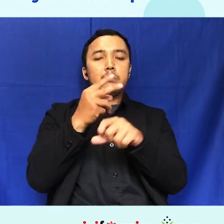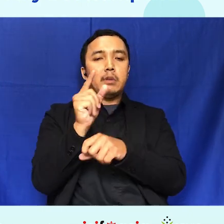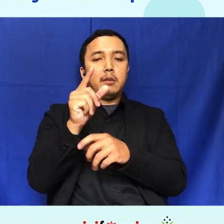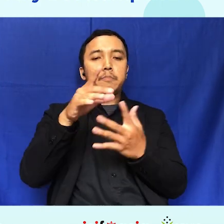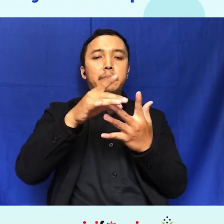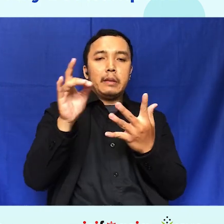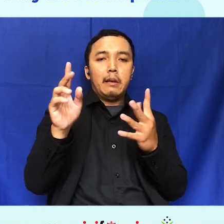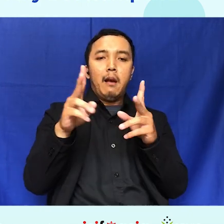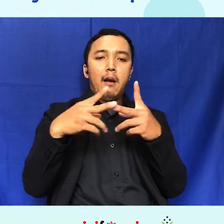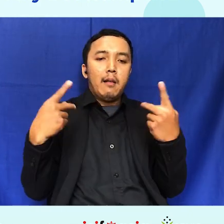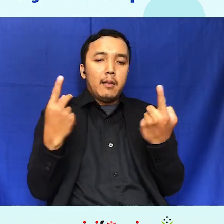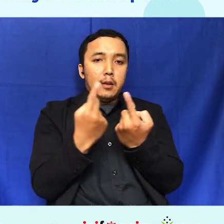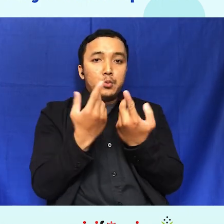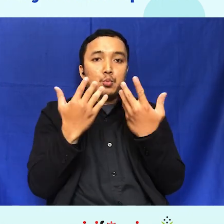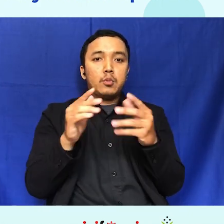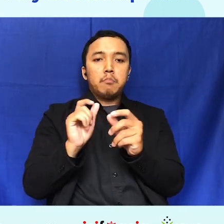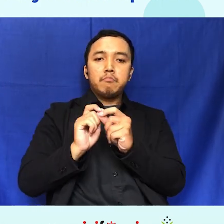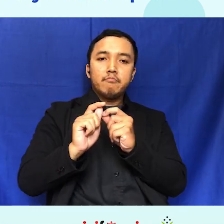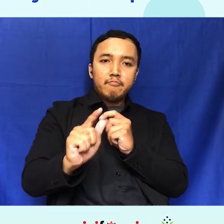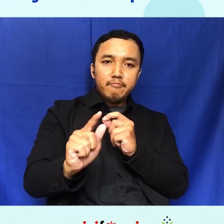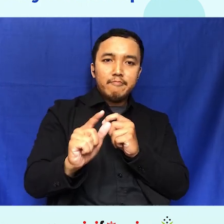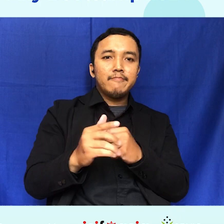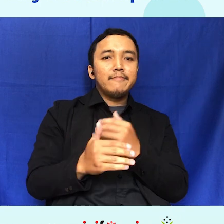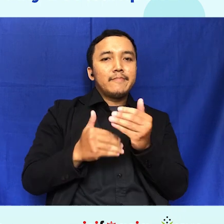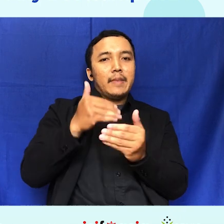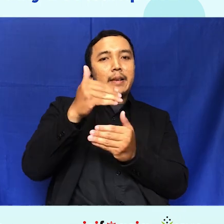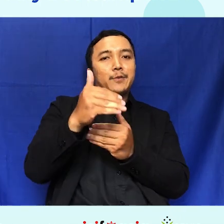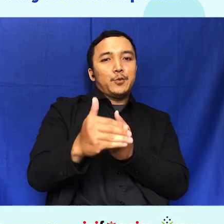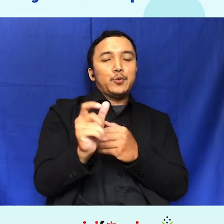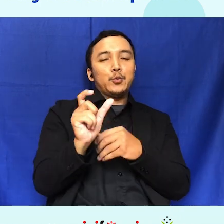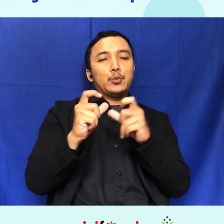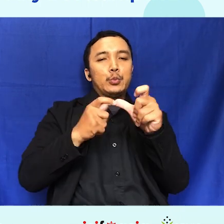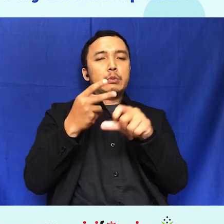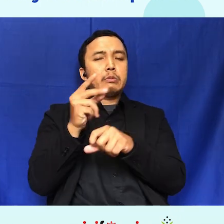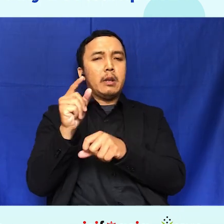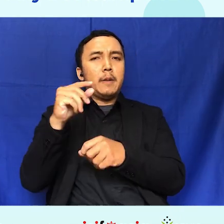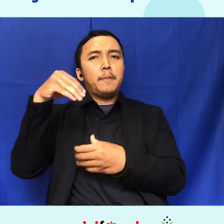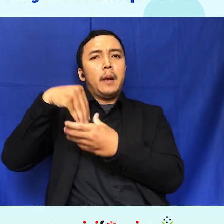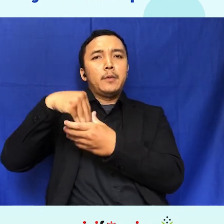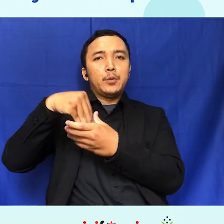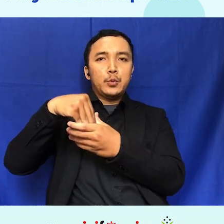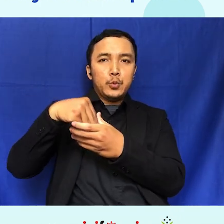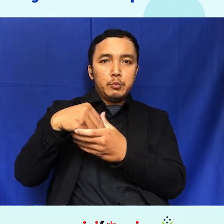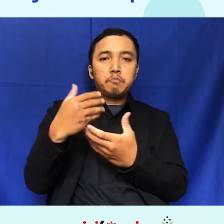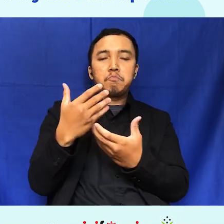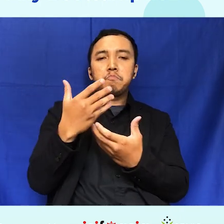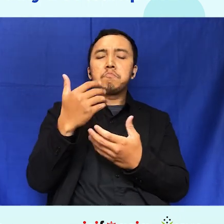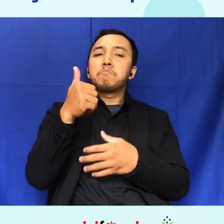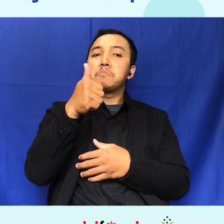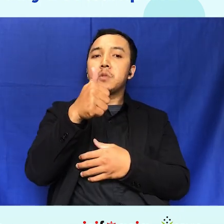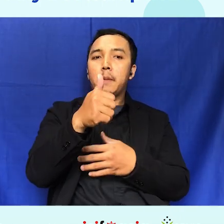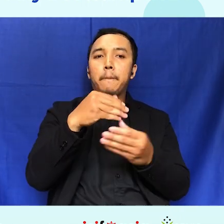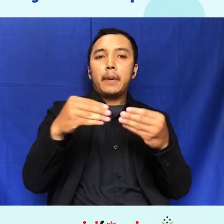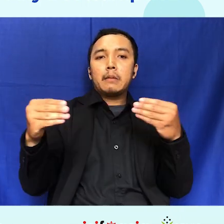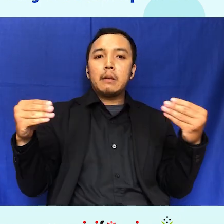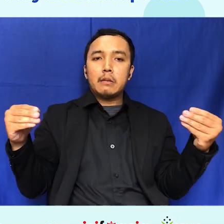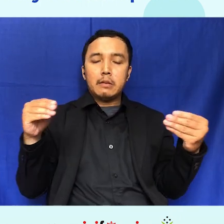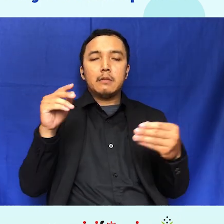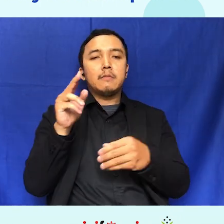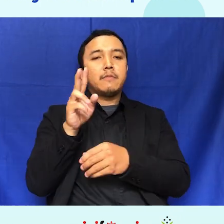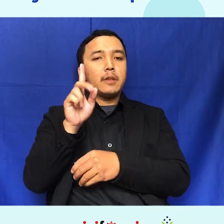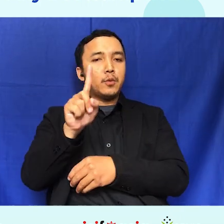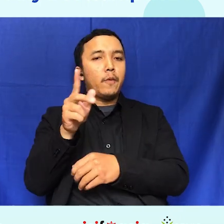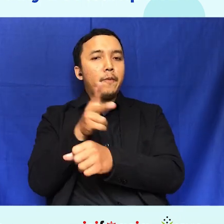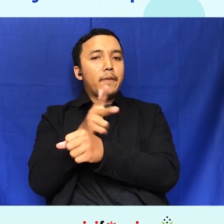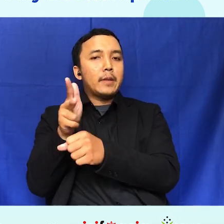yang telah dibeli. Setelah itu, user akan masuk ke course page untuk mempelajari satu materi video dan 2 bahan